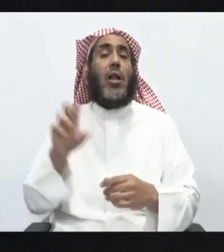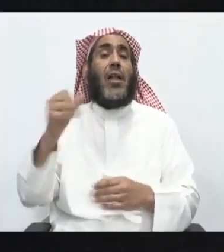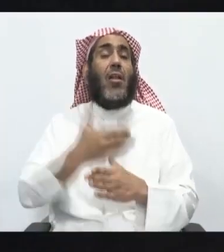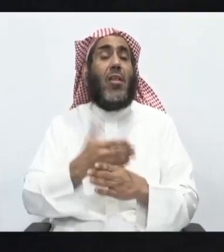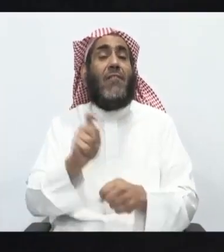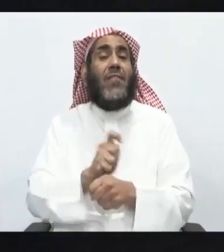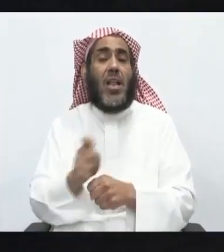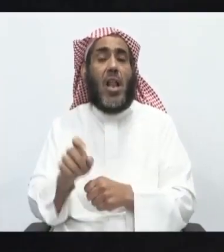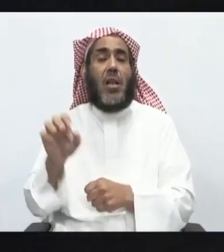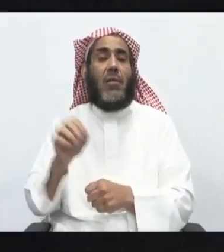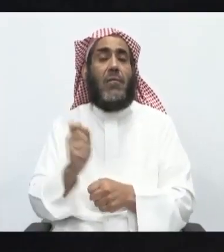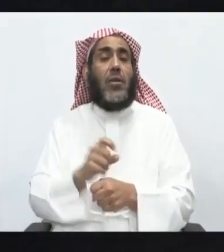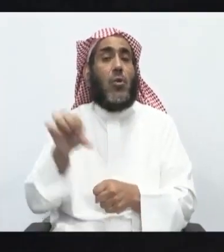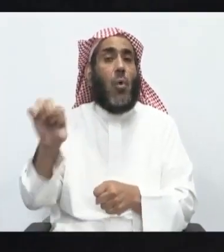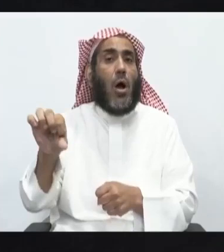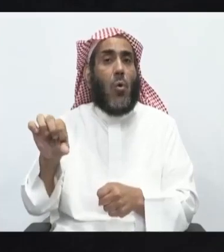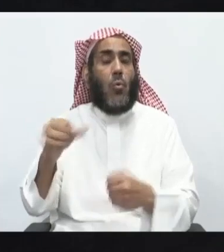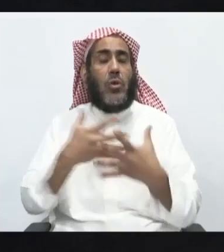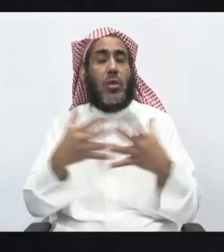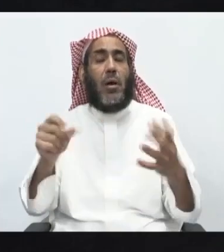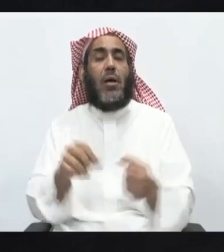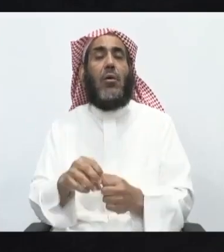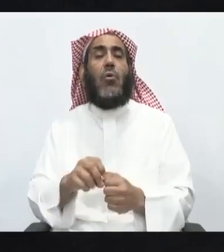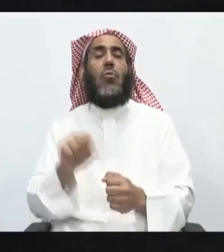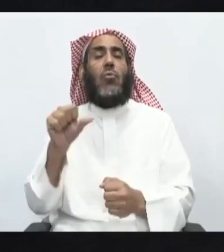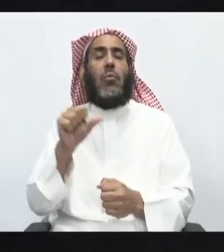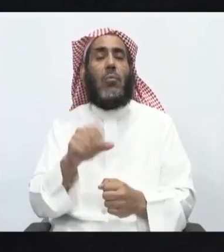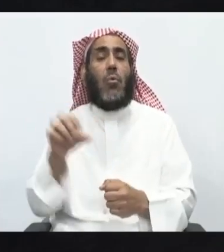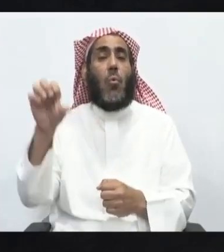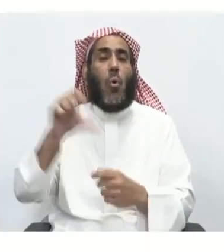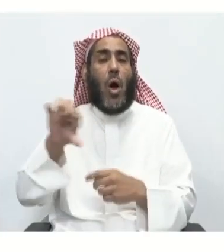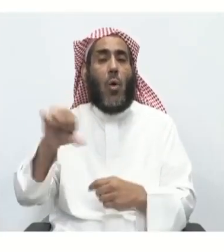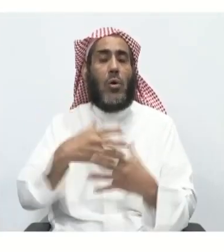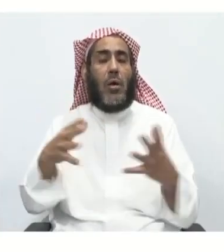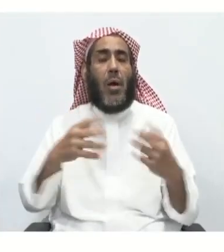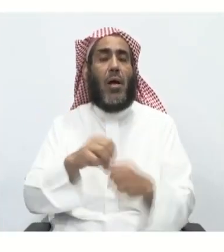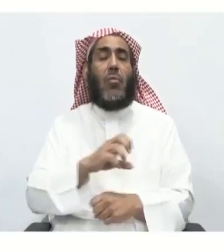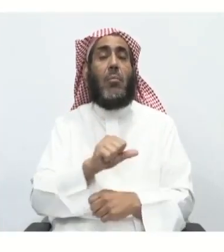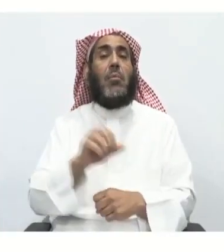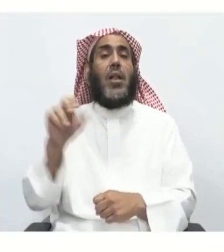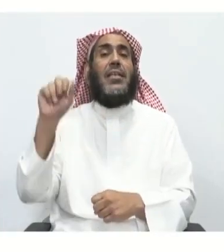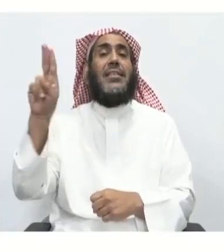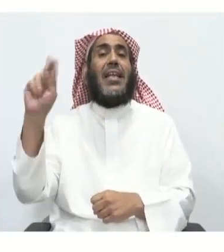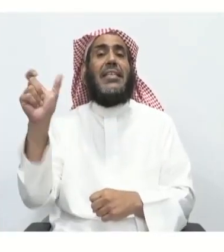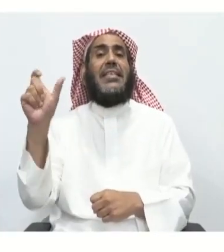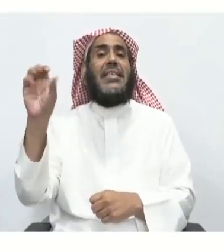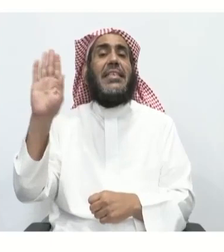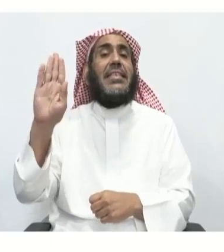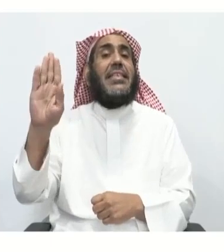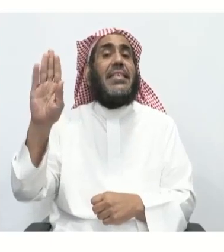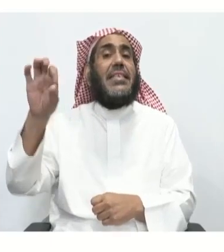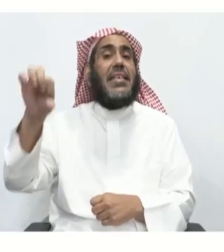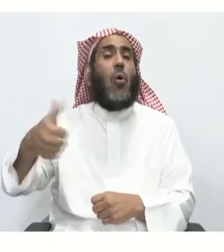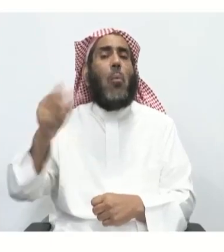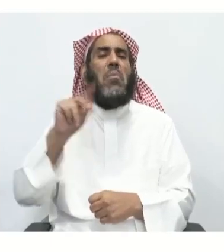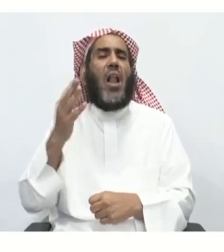فعل فعل والواو هنا واو جماعه ضمير و هنا واو جماعه ضمير مثل تنسوا مثل تنسوا